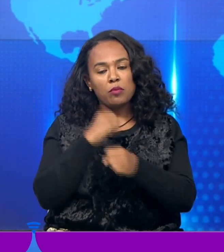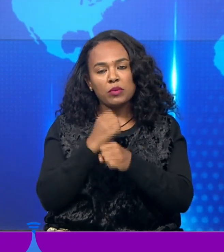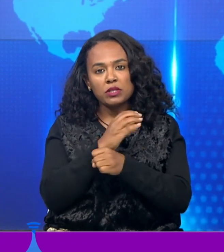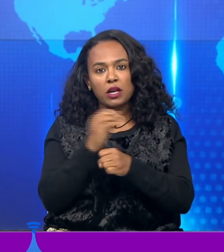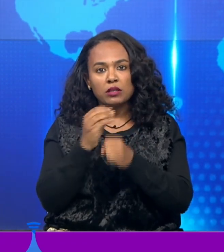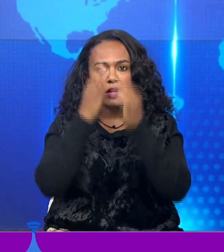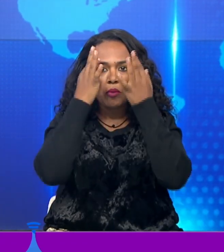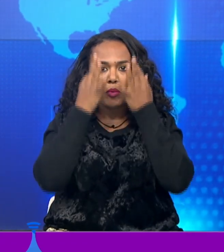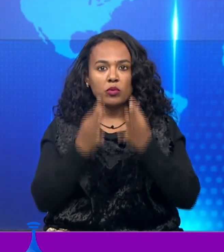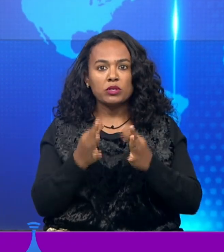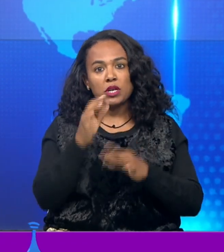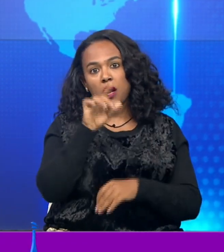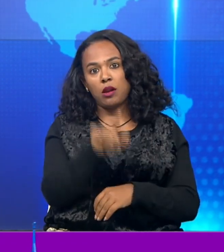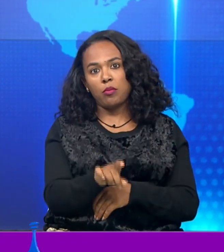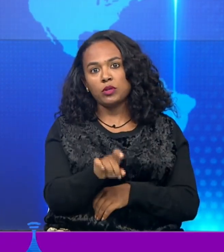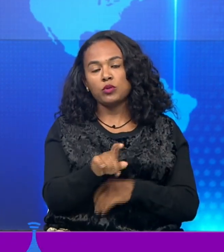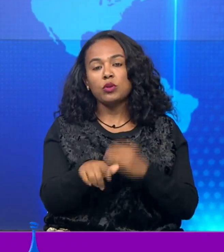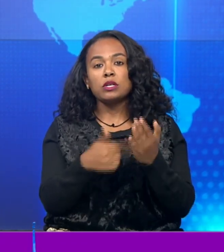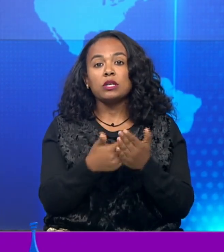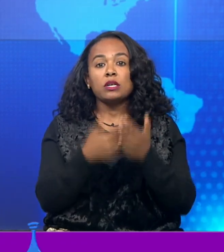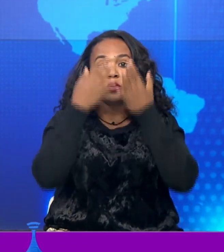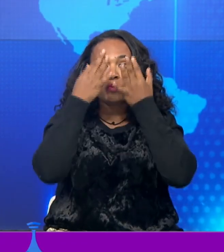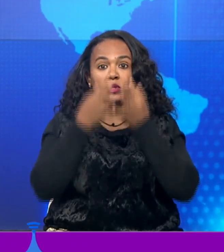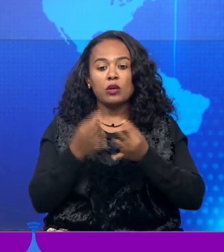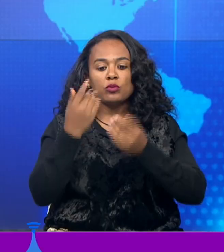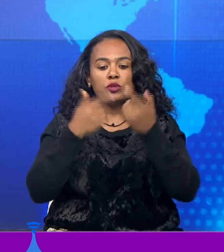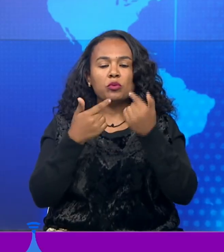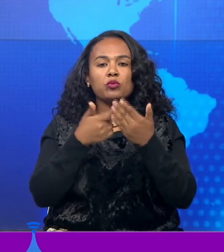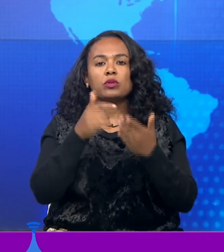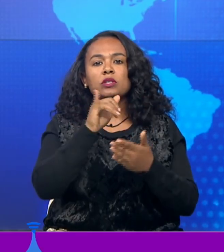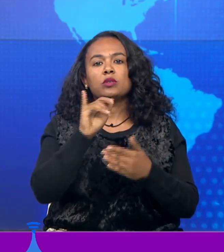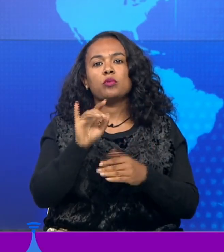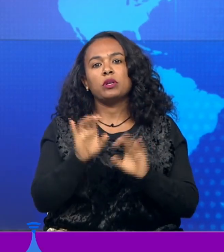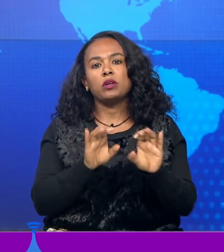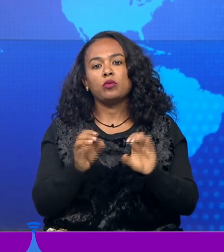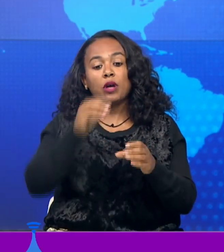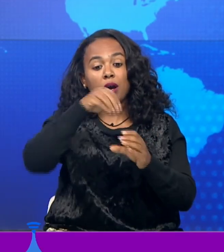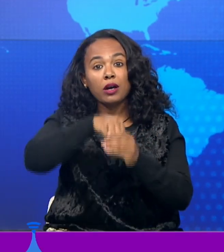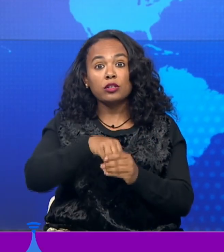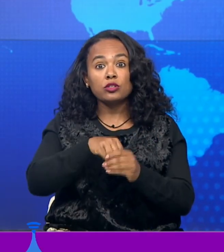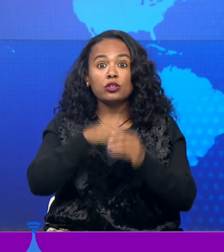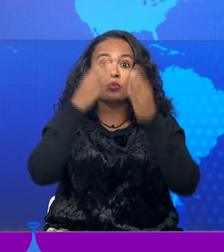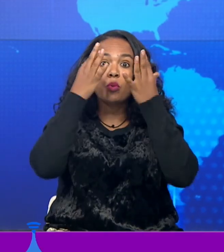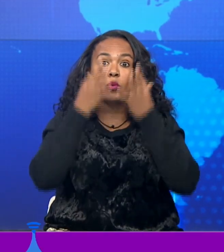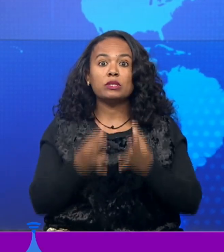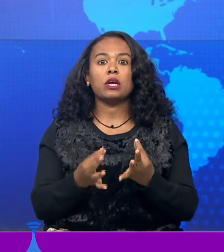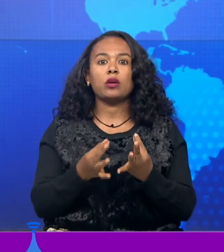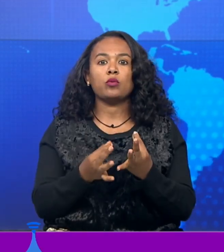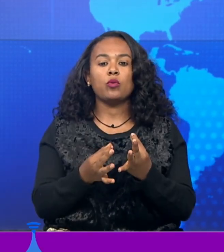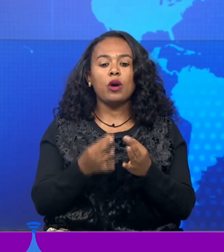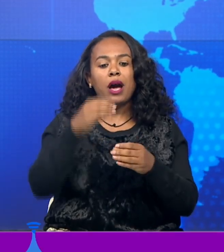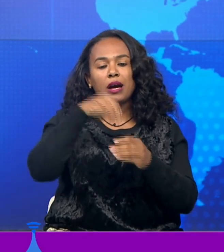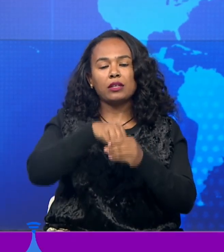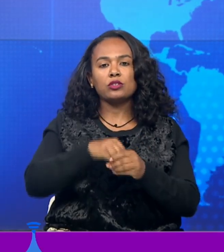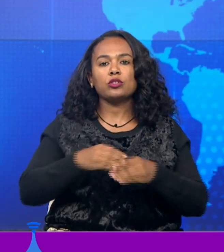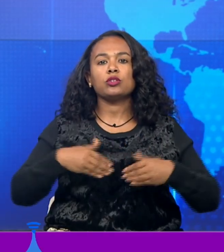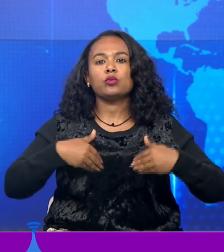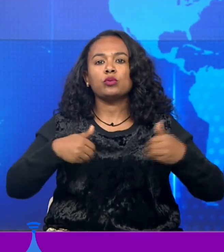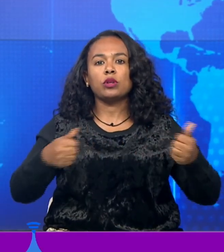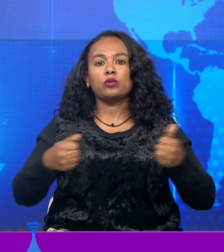መወሰን አለባቸው ማለት ነው። ስለዚህ ውሳኔዎች ሲመጡ እንደዛ ነው የሚደረገው። ከዛ አካታችነት ደግሞ ወሳኝ ነው። አካታችነት የወጣቶች፣